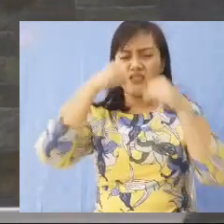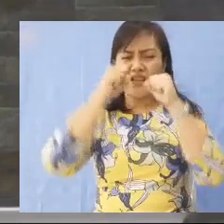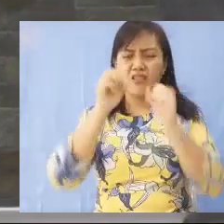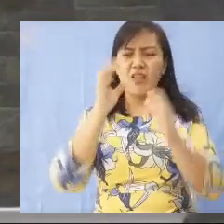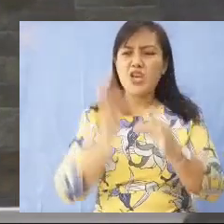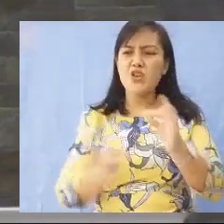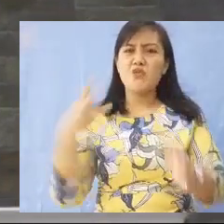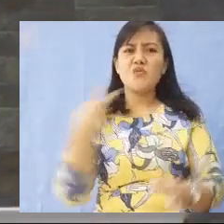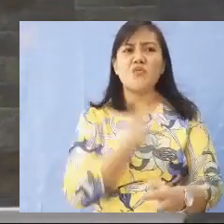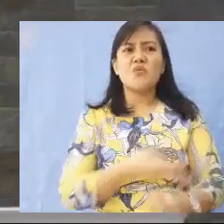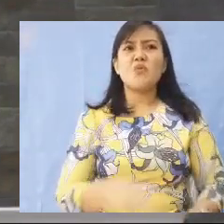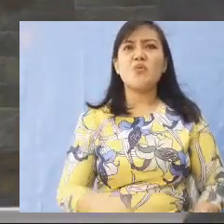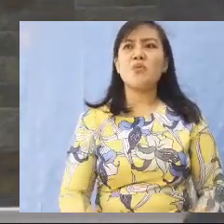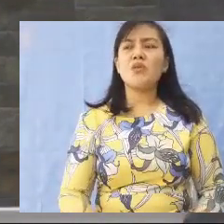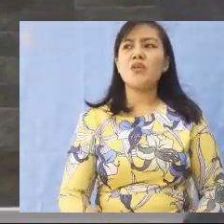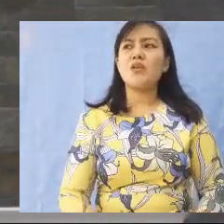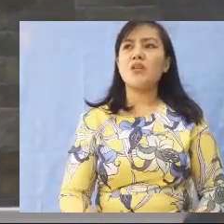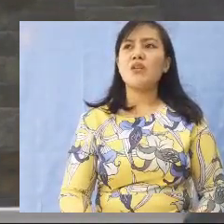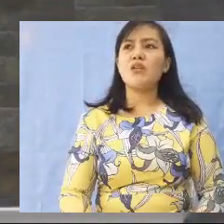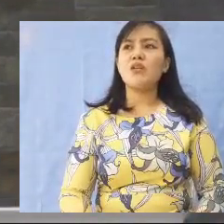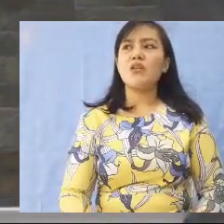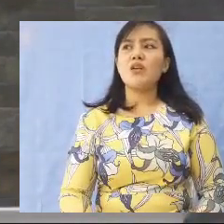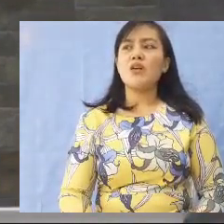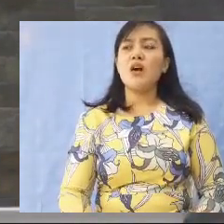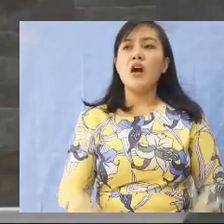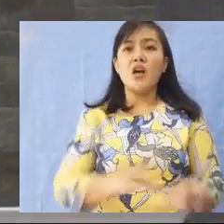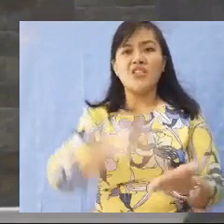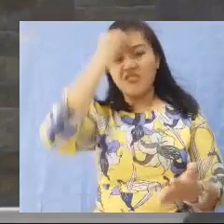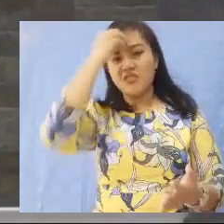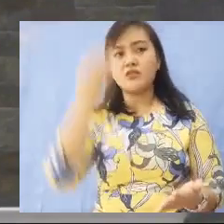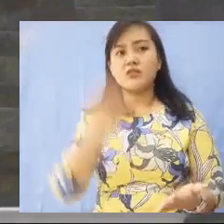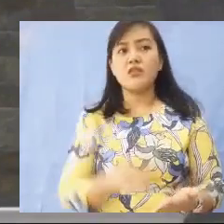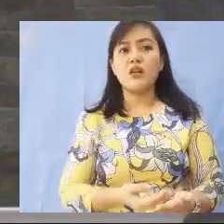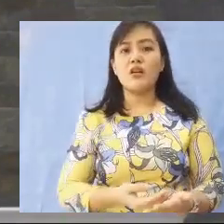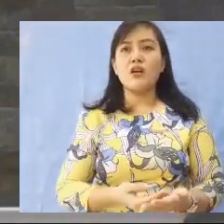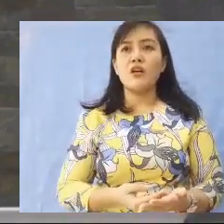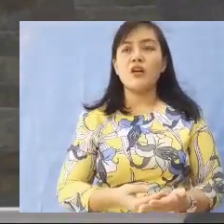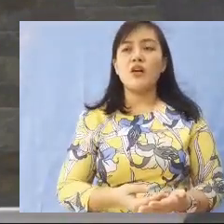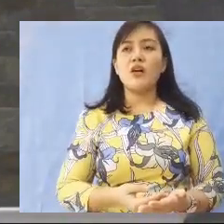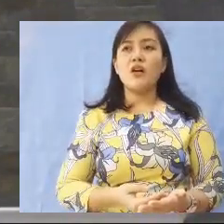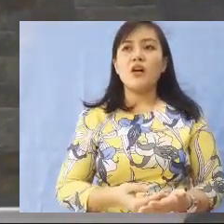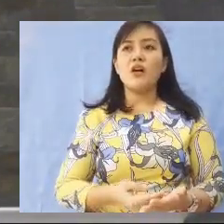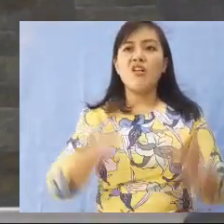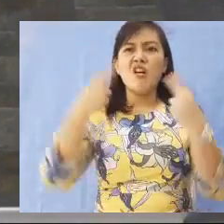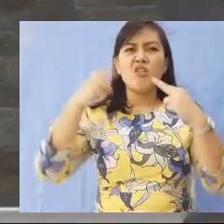Isang Kristiyano nagbigti. Bakit nagbigti? Hindi pinapasok sa